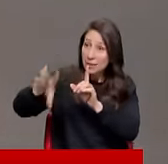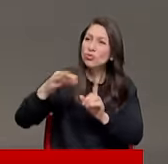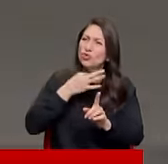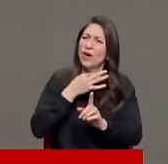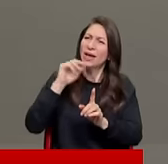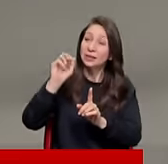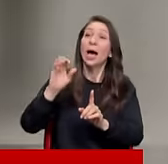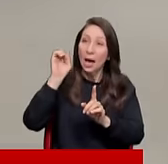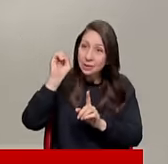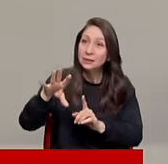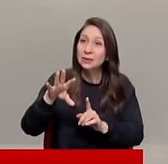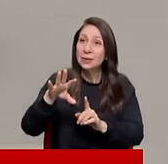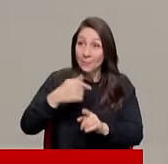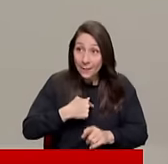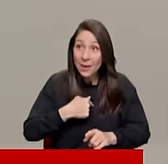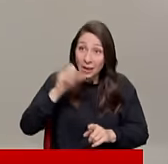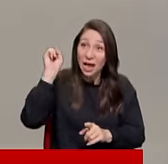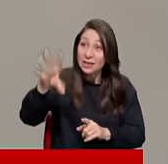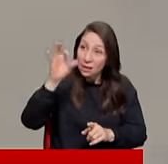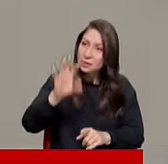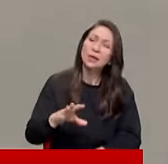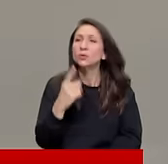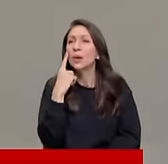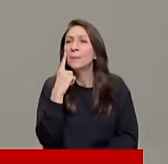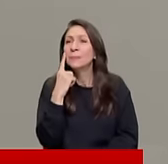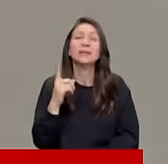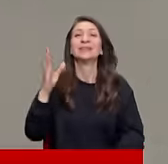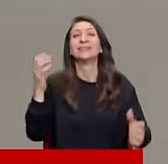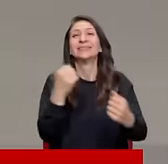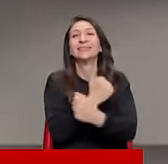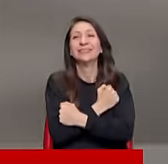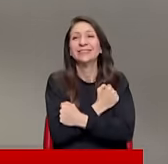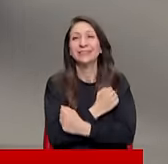mısın bıçağı? Atayım. At. Hep mi? At, söz hadi at.